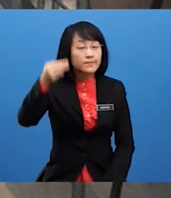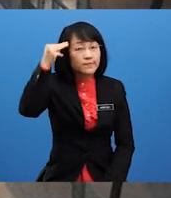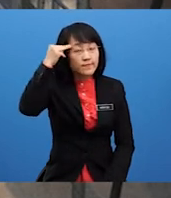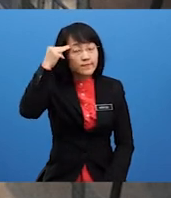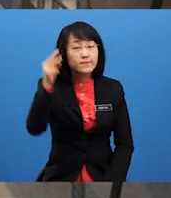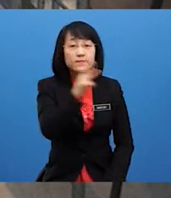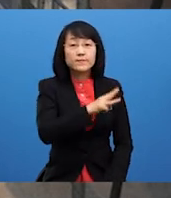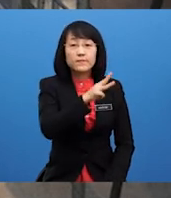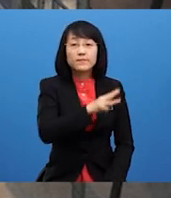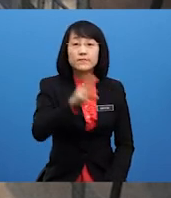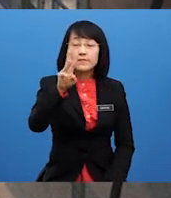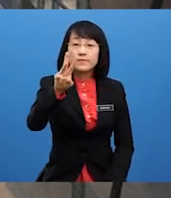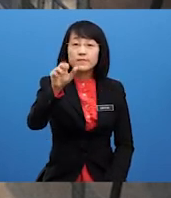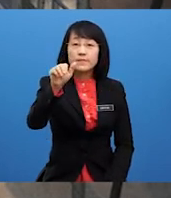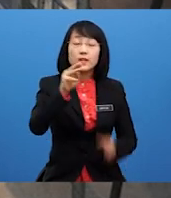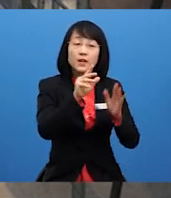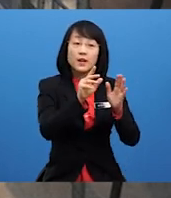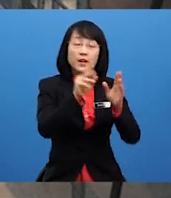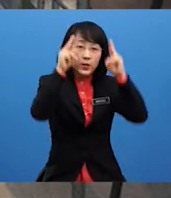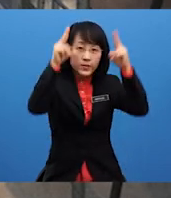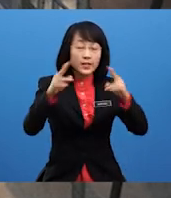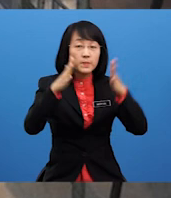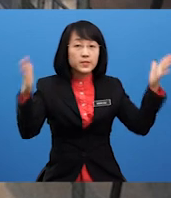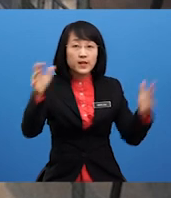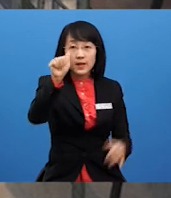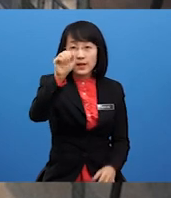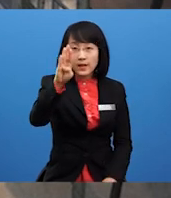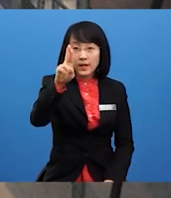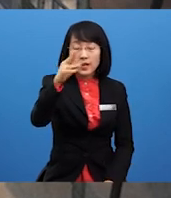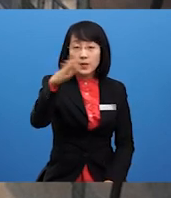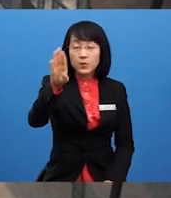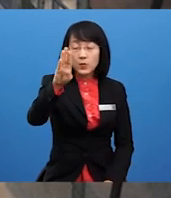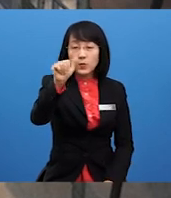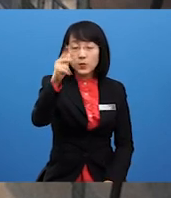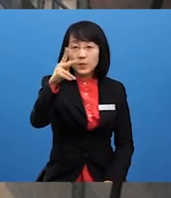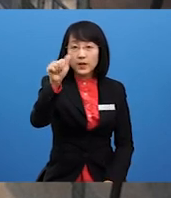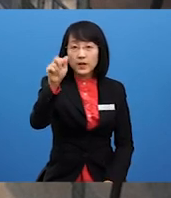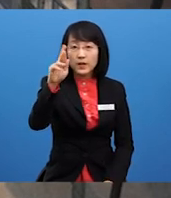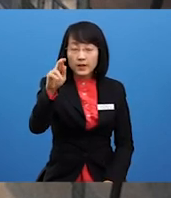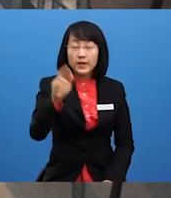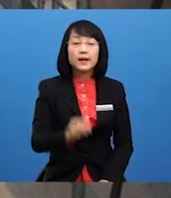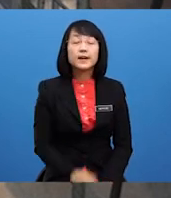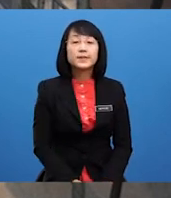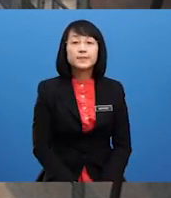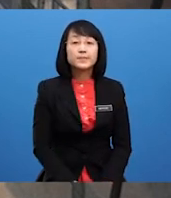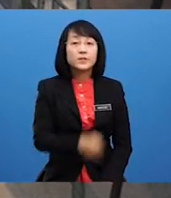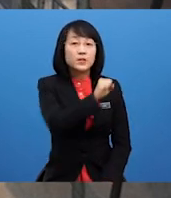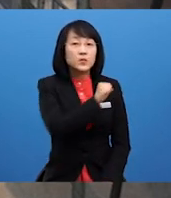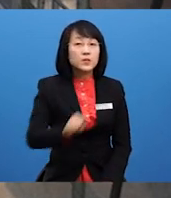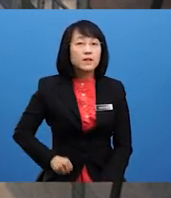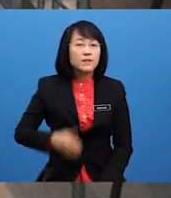Bakar dihormati oleh Sultan kerana dirinya kaya dengan ilmu pengetahuan. Sultan